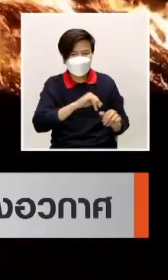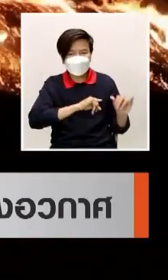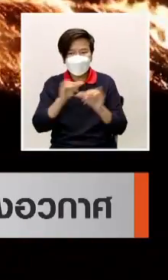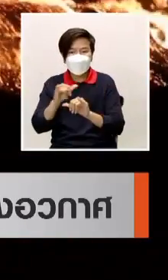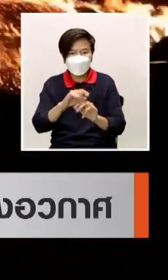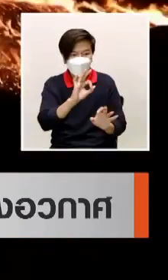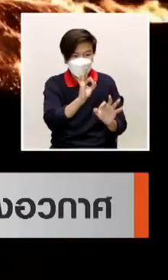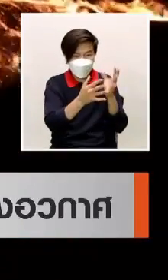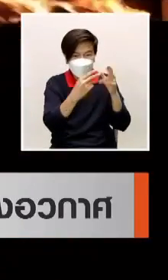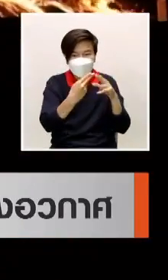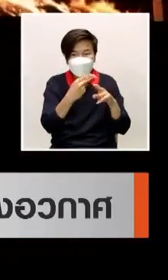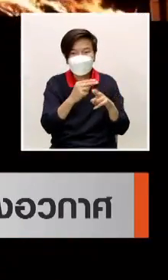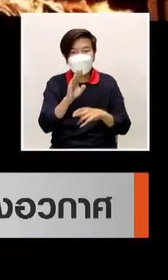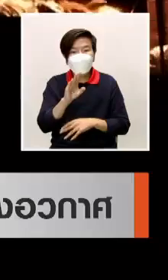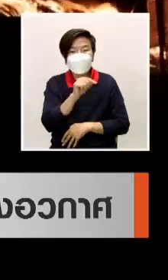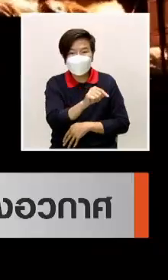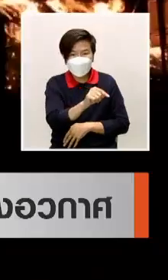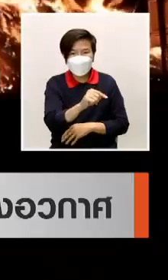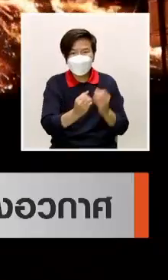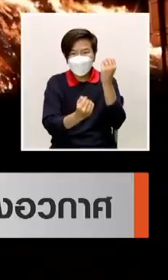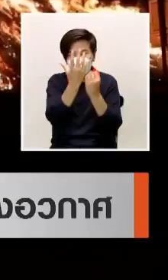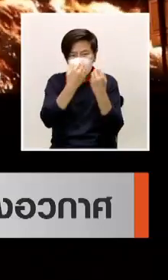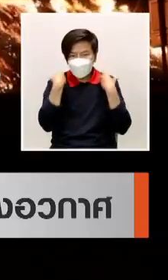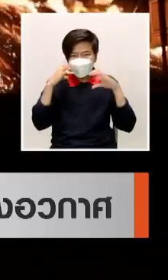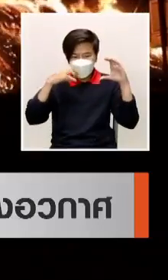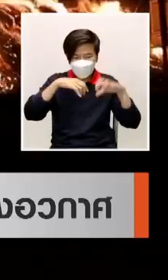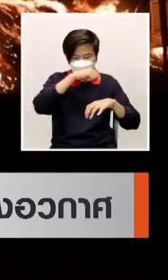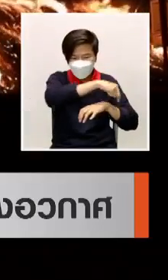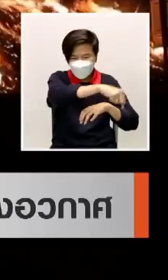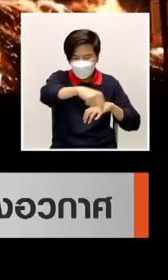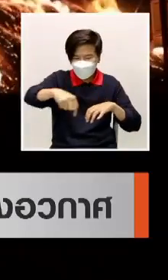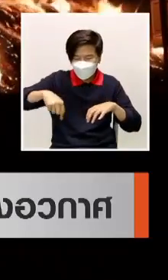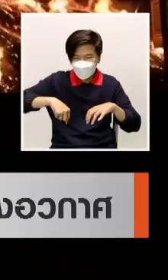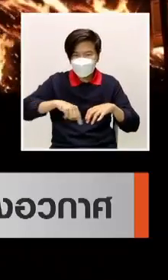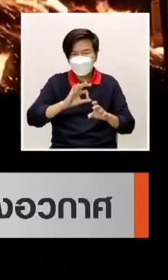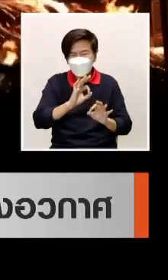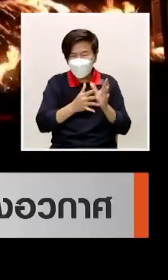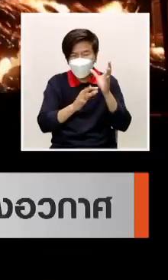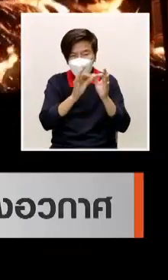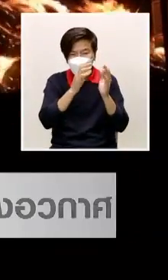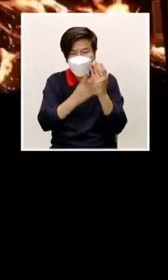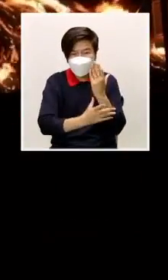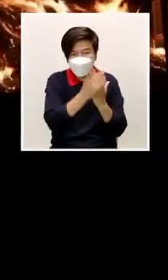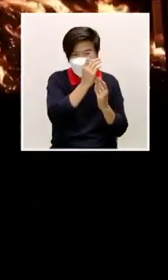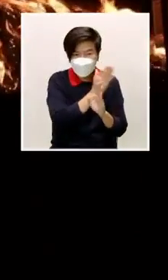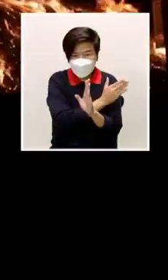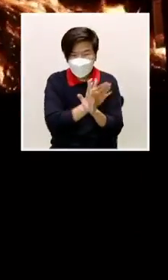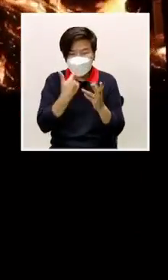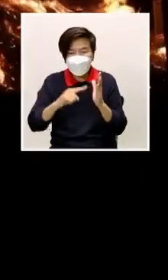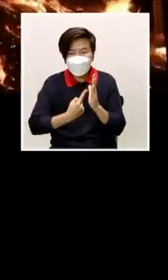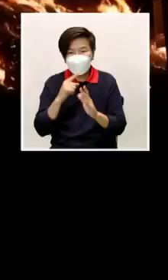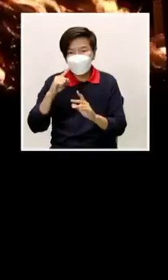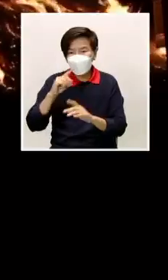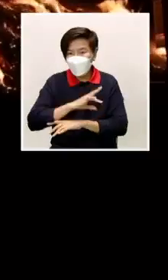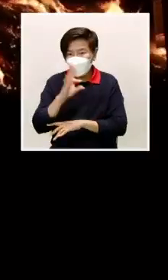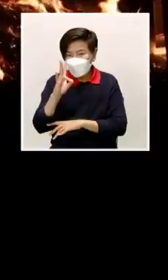ไฟป่าที่ชื่อว่าบูทเลกเกิดขึ้นรอบๆอุทยานแห่งชาติฟรีมอนต์ไวมาในรัฐโอเรกอนมานานกว่า1สัปดาห์แล้วค่ะตั้งแต่6กรกฎาคม